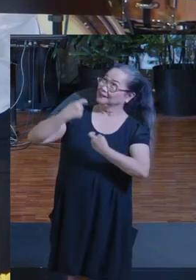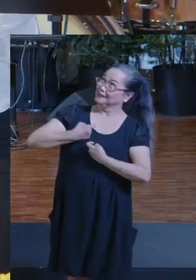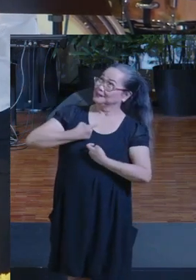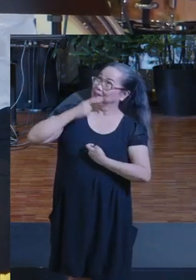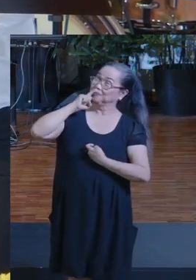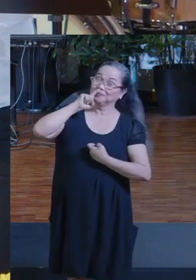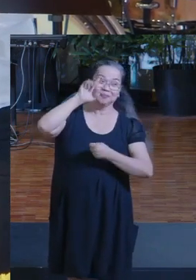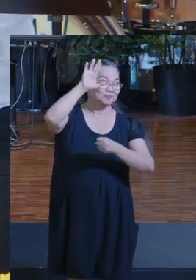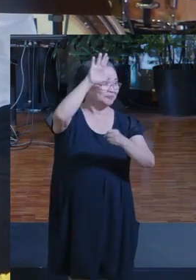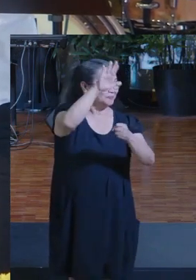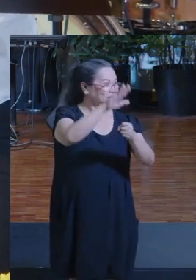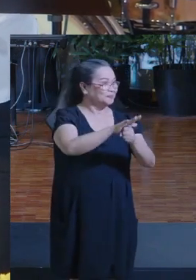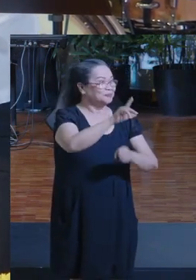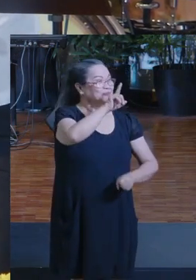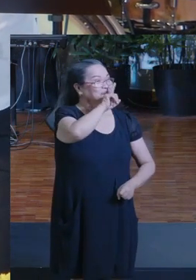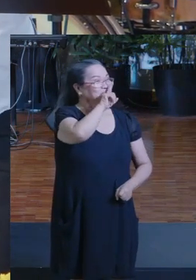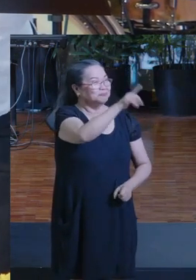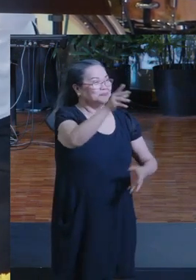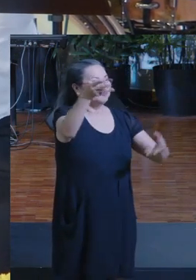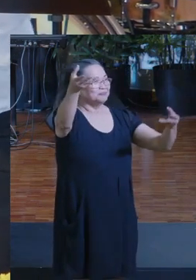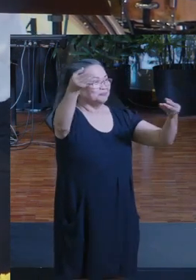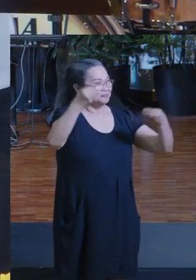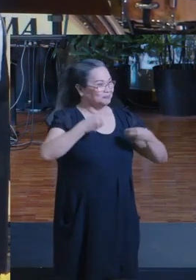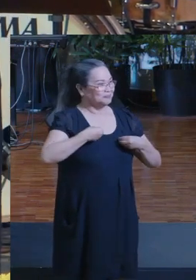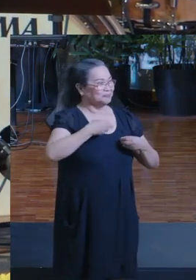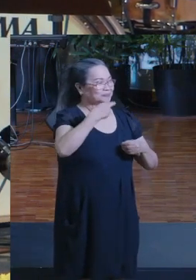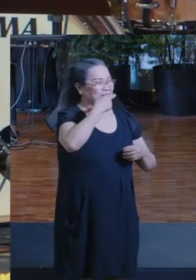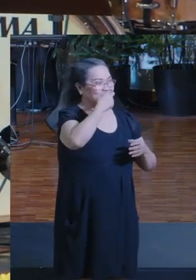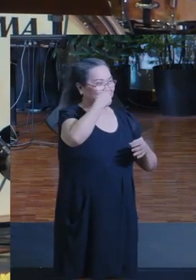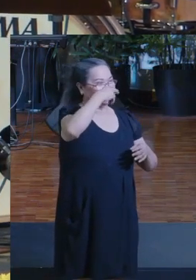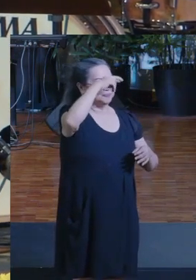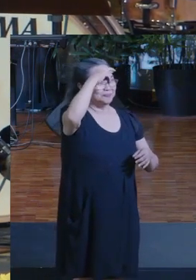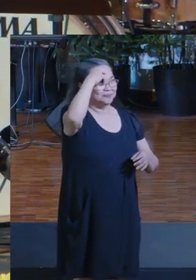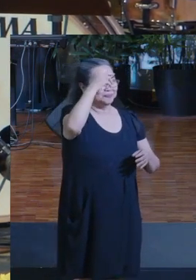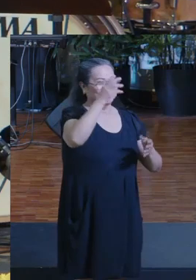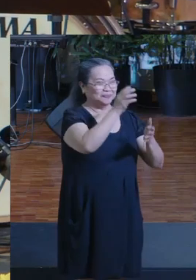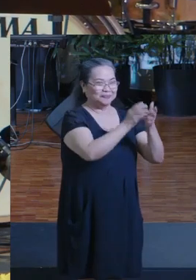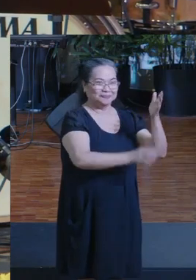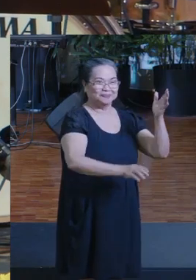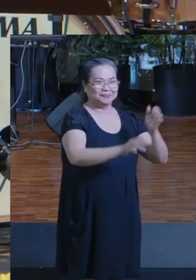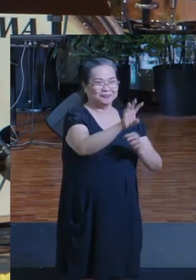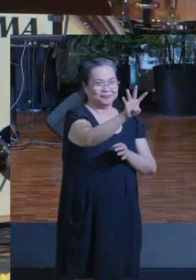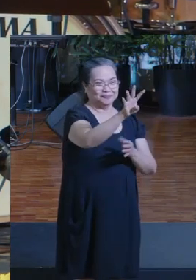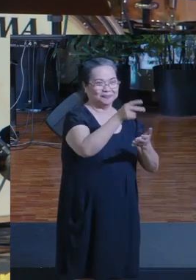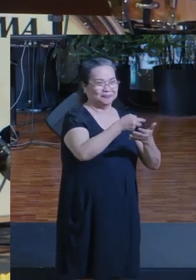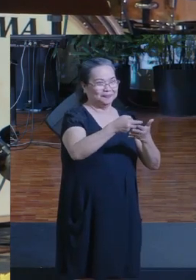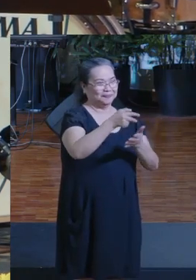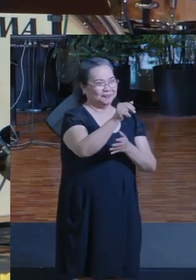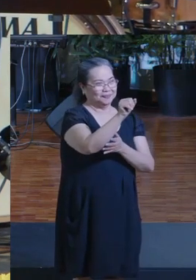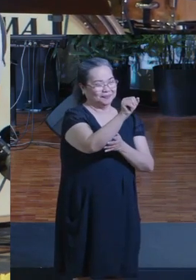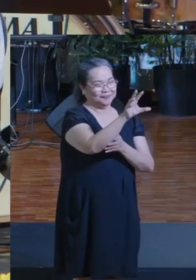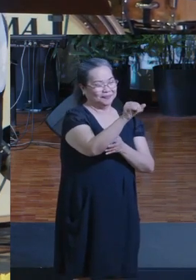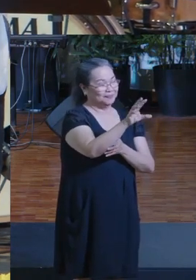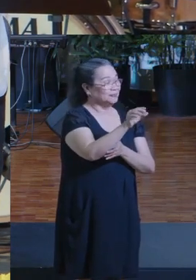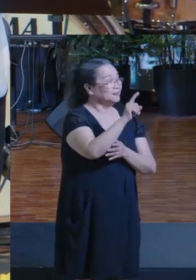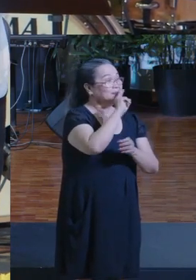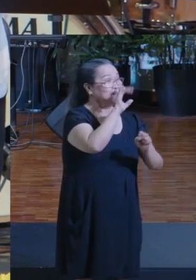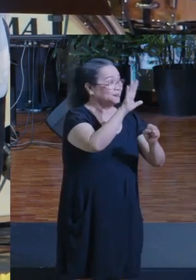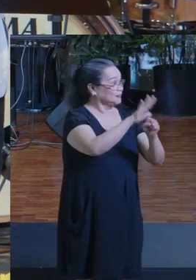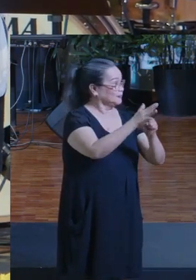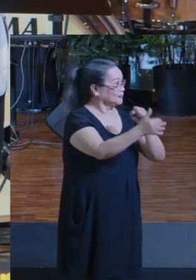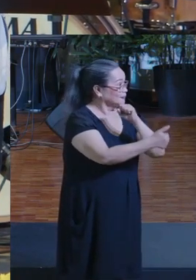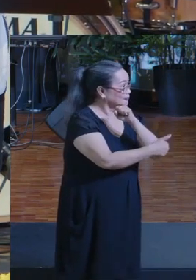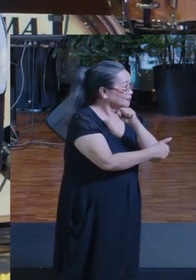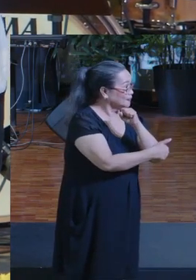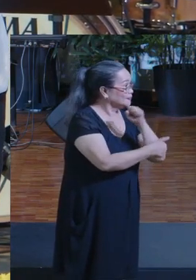niyang ibibigay. Romans 4:13. For the promise to Abraham and his